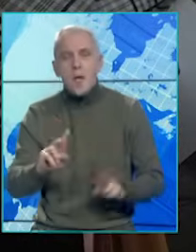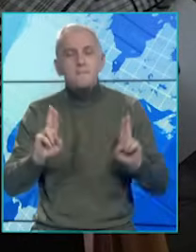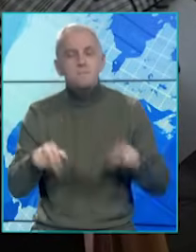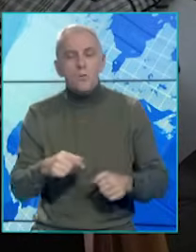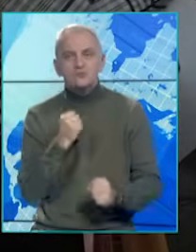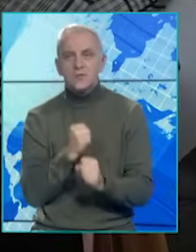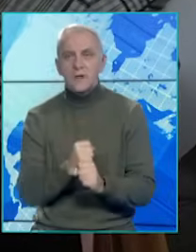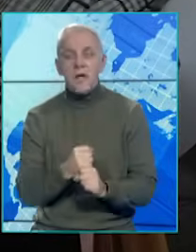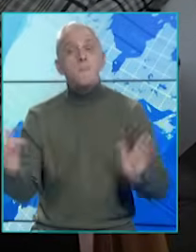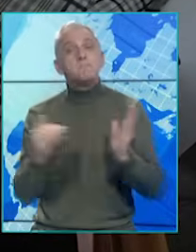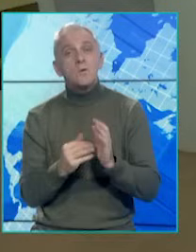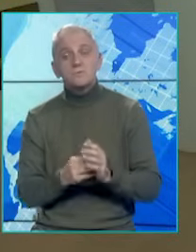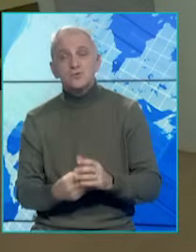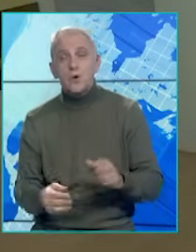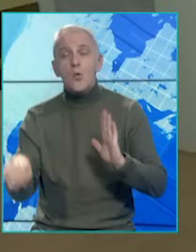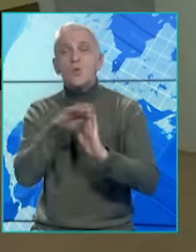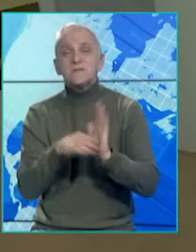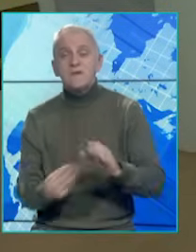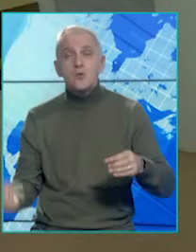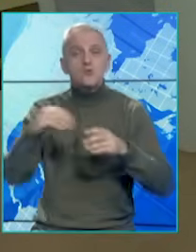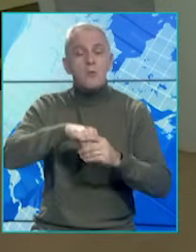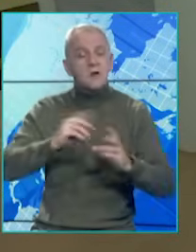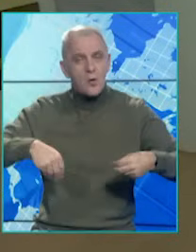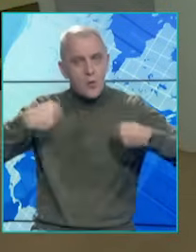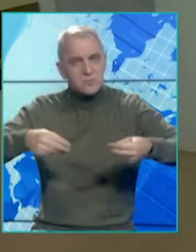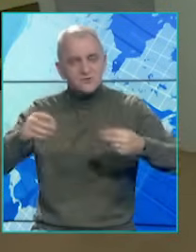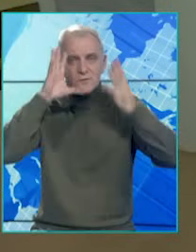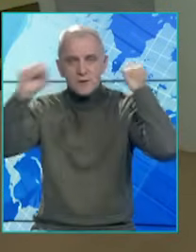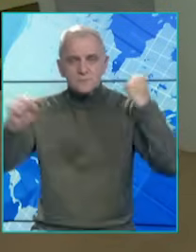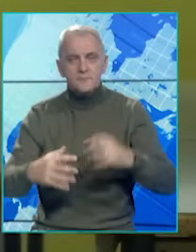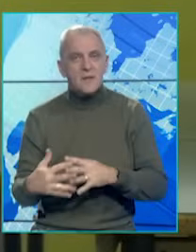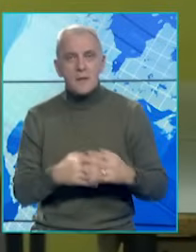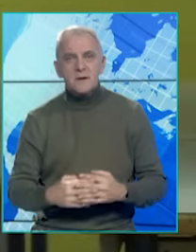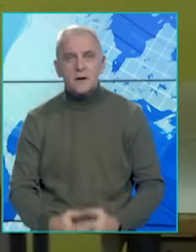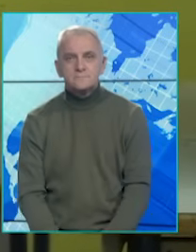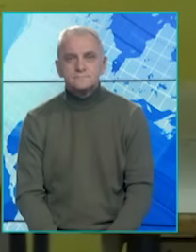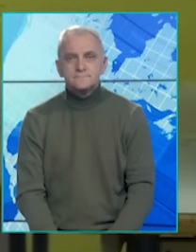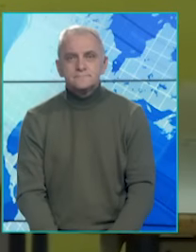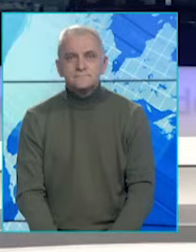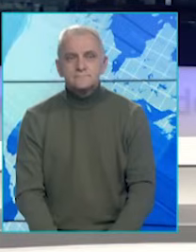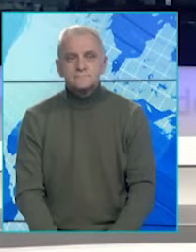moguće učiniti. Potrebni su ustavni amandmani, pojašnjavaju iz veleposlanstva SAD-a.